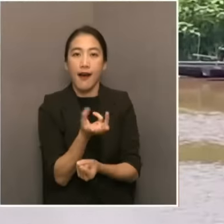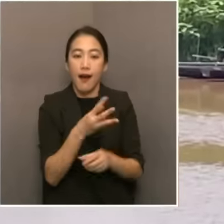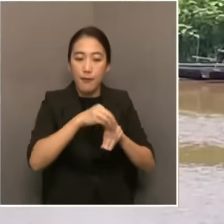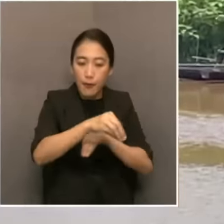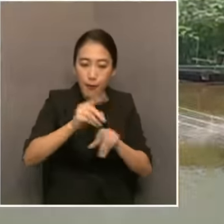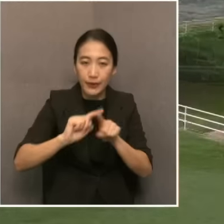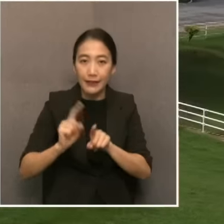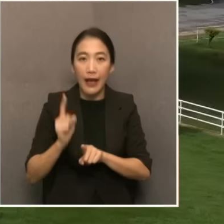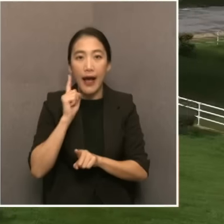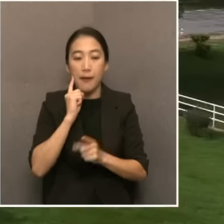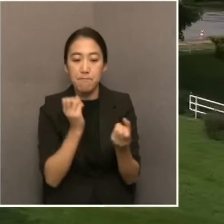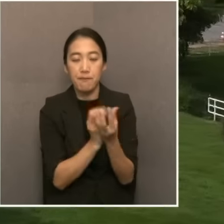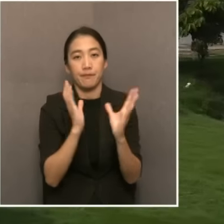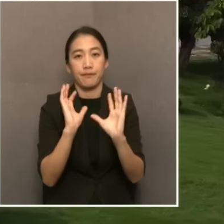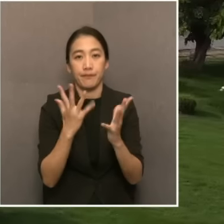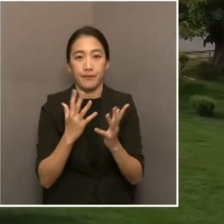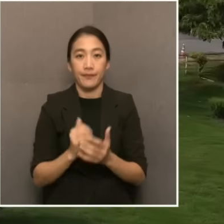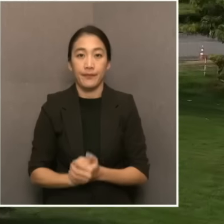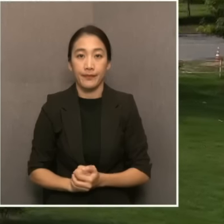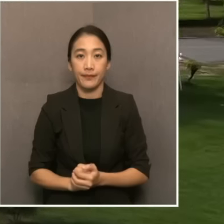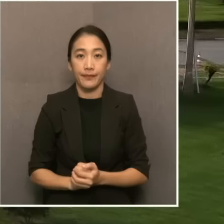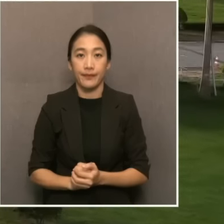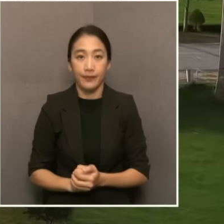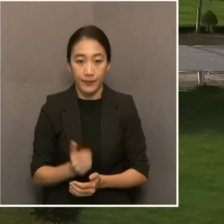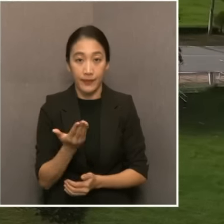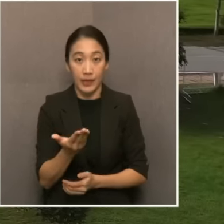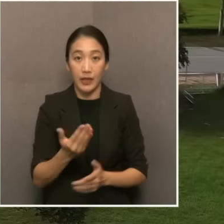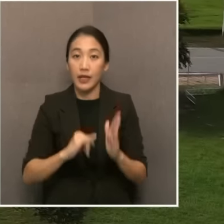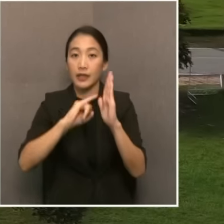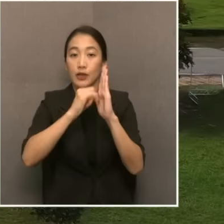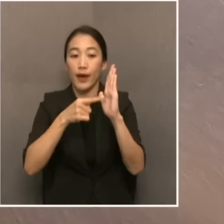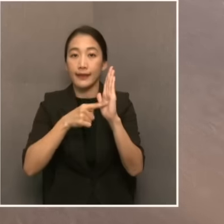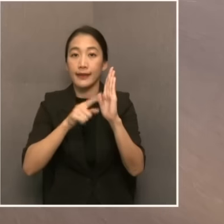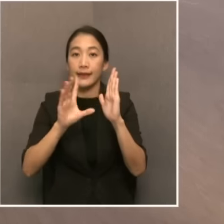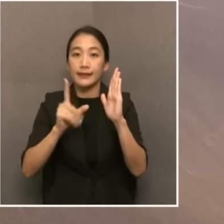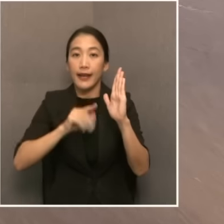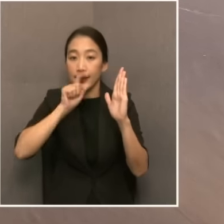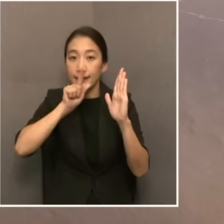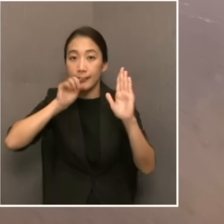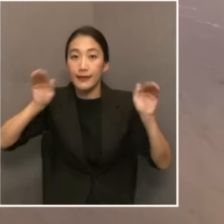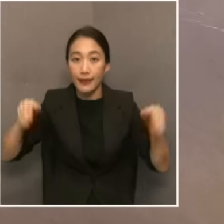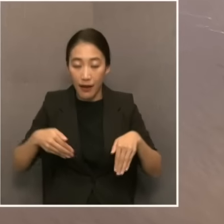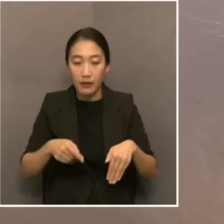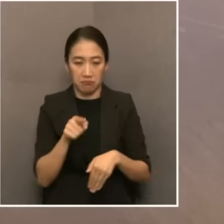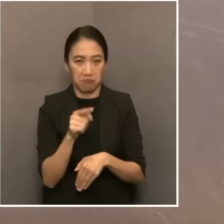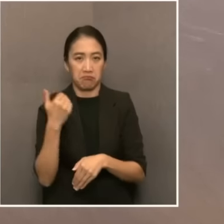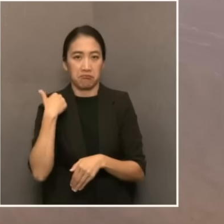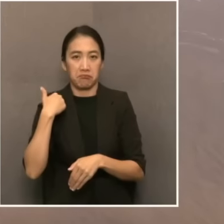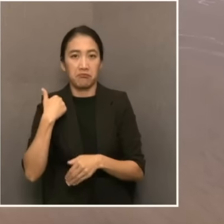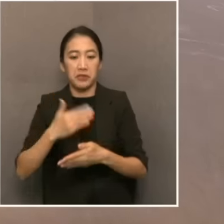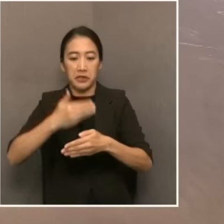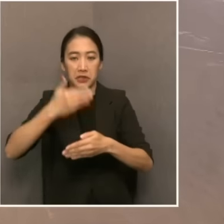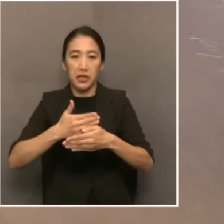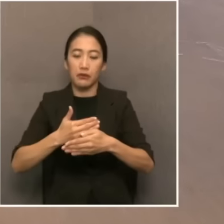ไปดูสถานการณ์น้ำเขื่อนเจ้าพระยาจังหวัดชัยนาทนะคะกุญแจสำคัญในการบริหารจัดการน้ำลุ่มภาคกลางก็ยังคงต้องจับตากันอย่าง